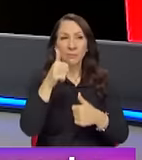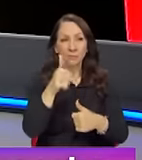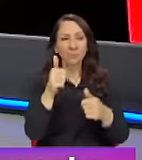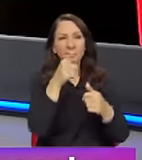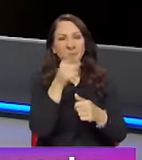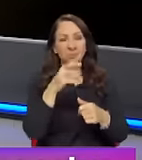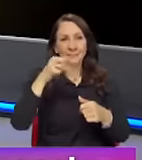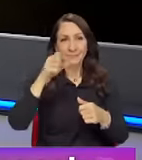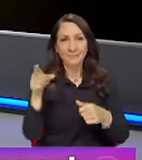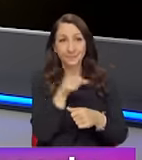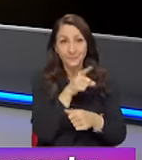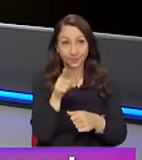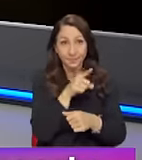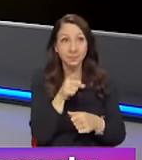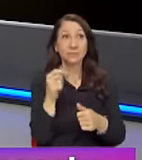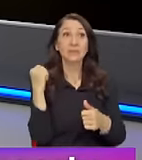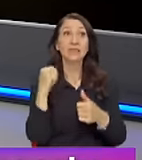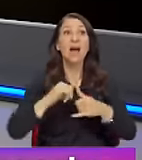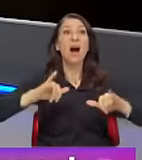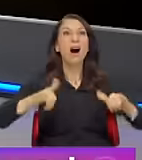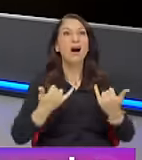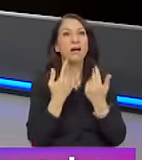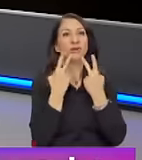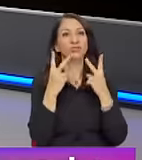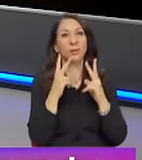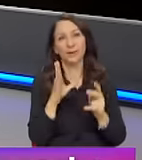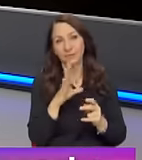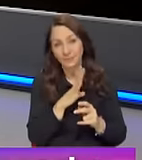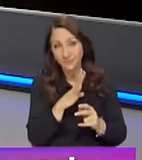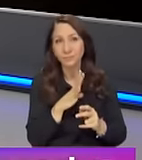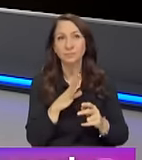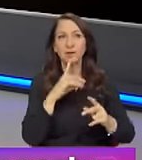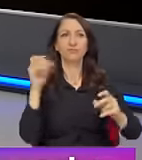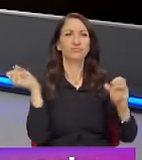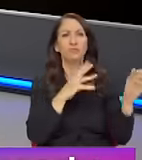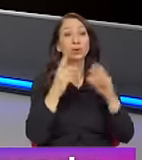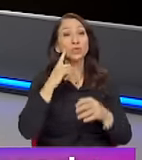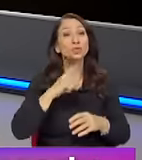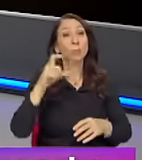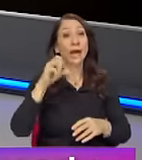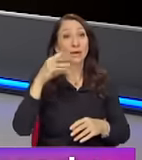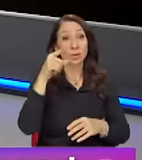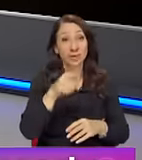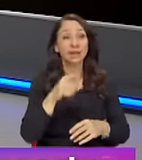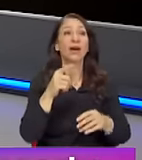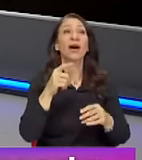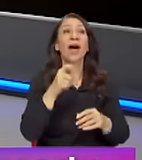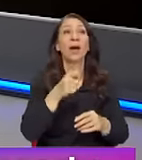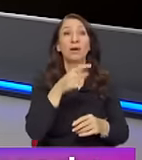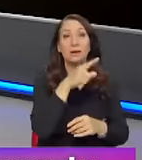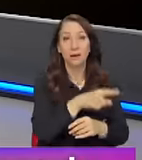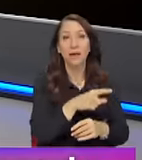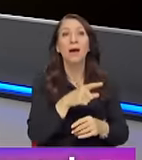ile AK Parti arasında yine zehir zemberek sözler ve salvolar var Cumhurbaşkanı Erdoğan'dan. Yine Fatih